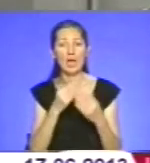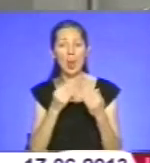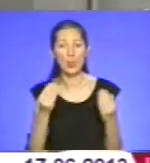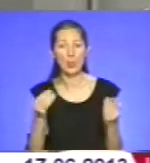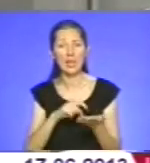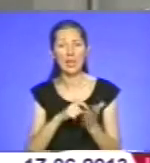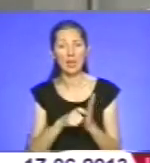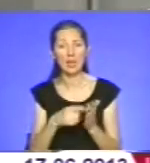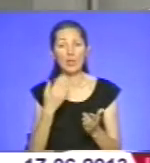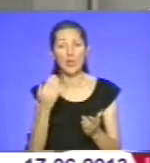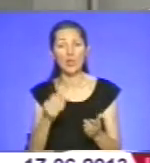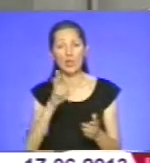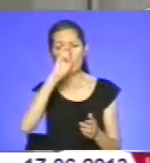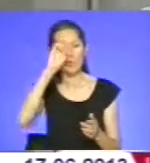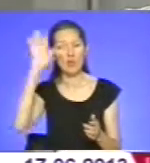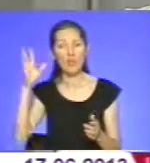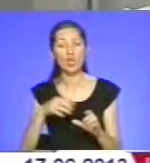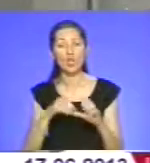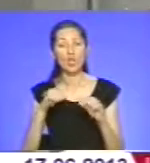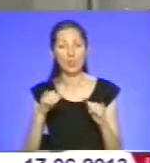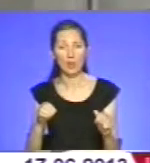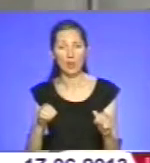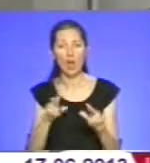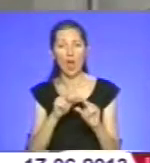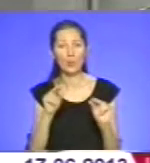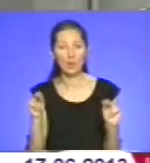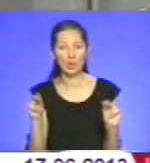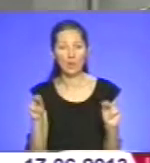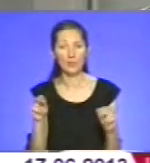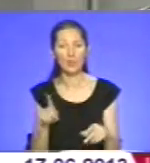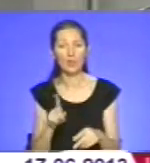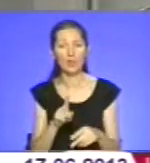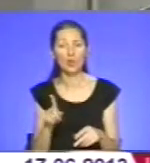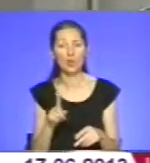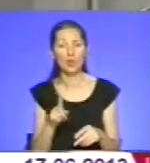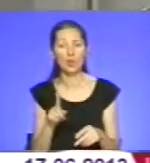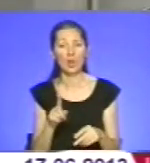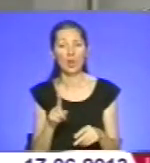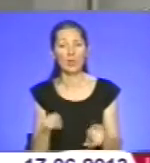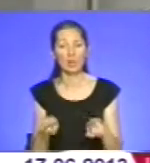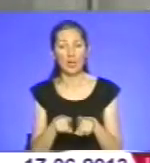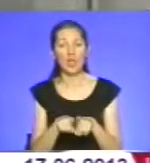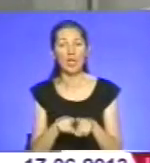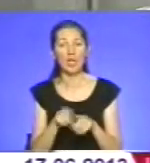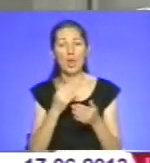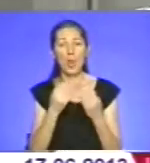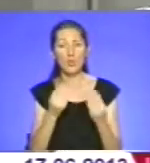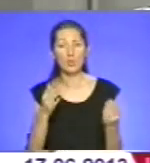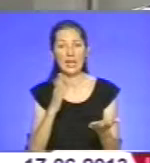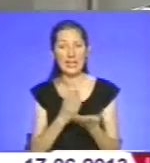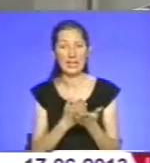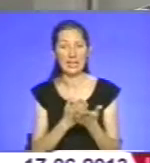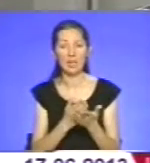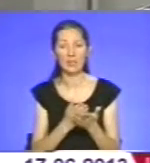вашого славетного земляка. І обіцяюся про те, що такий музей є, стане